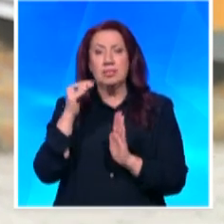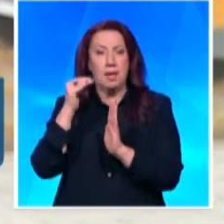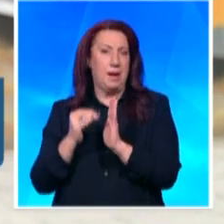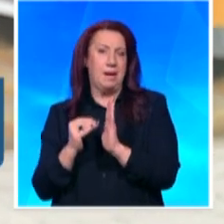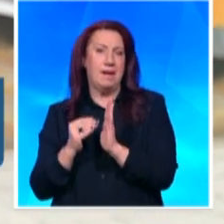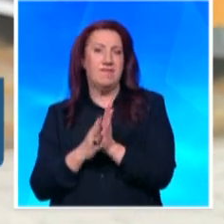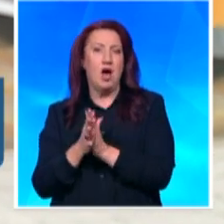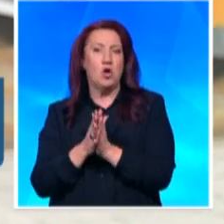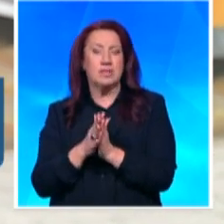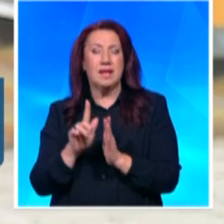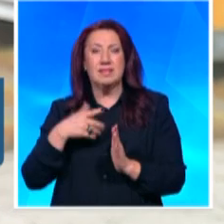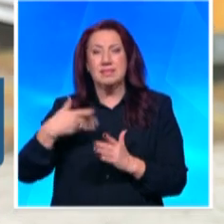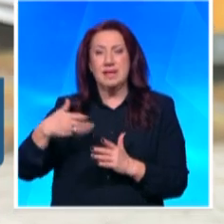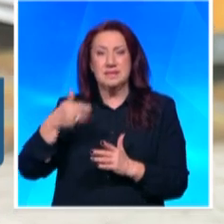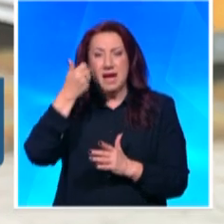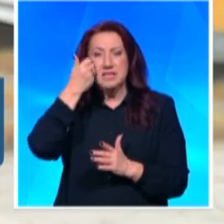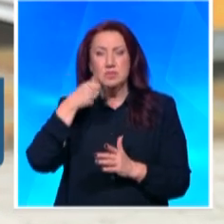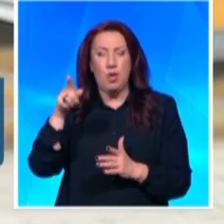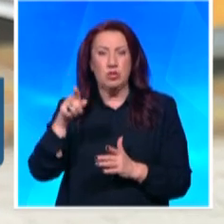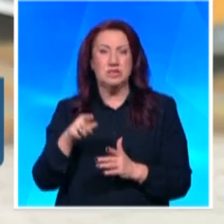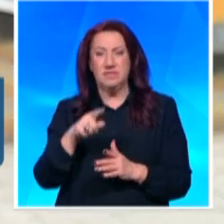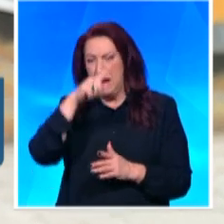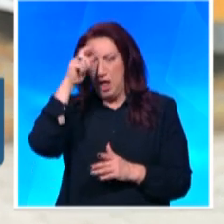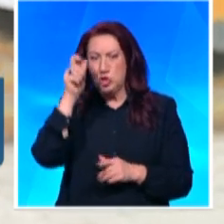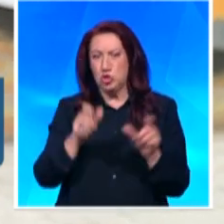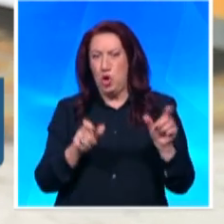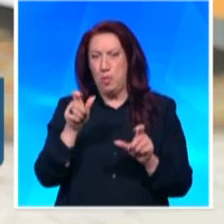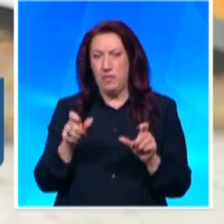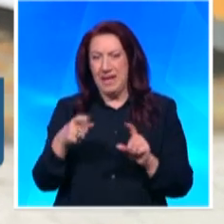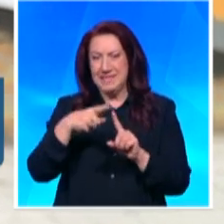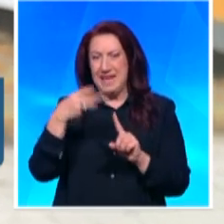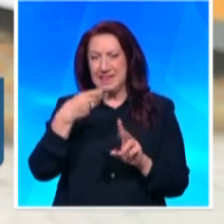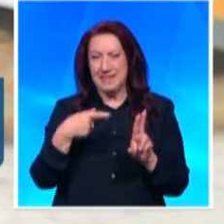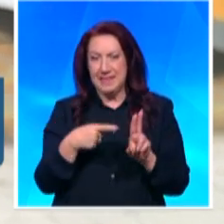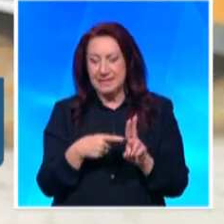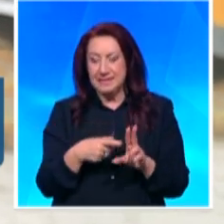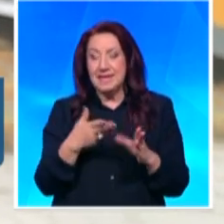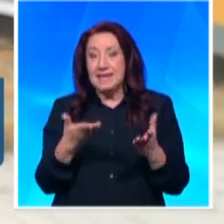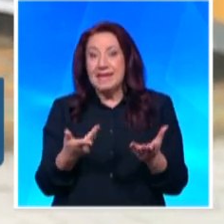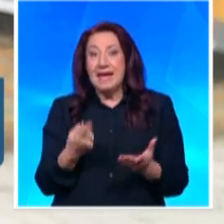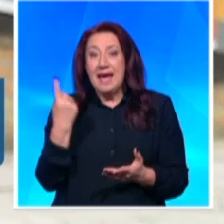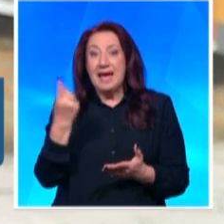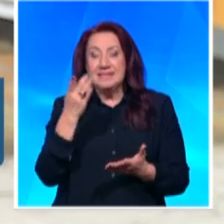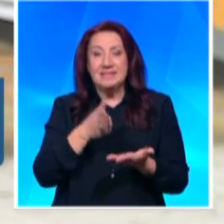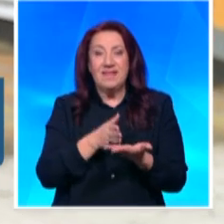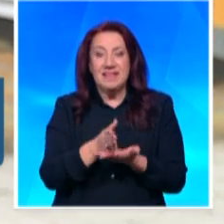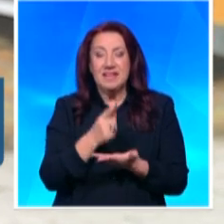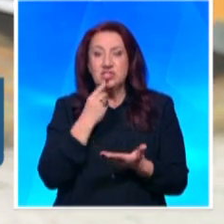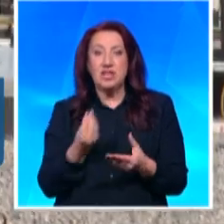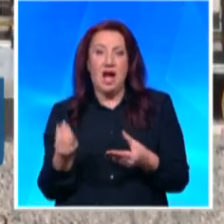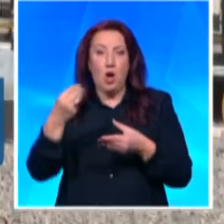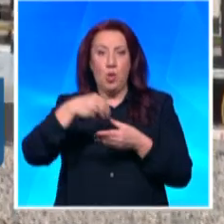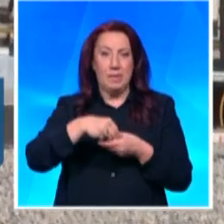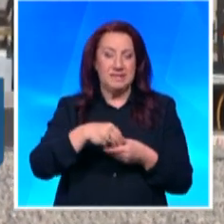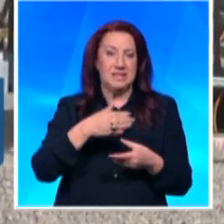се срива техният технико-икономически модел. Единственият начин да компенсират основно постоянните си разходи, да вдигат